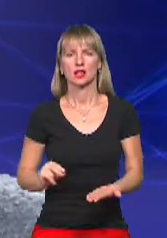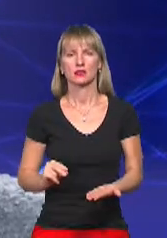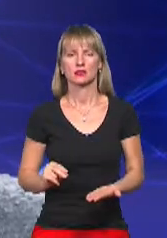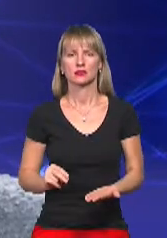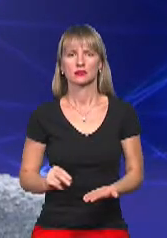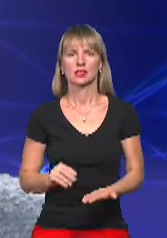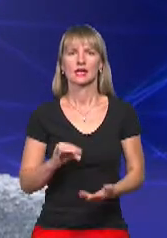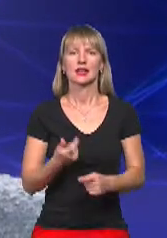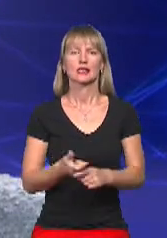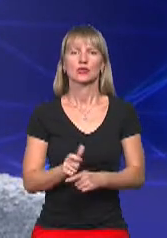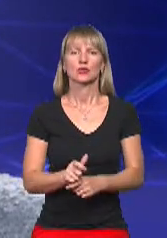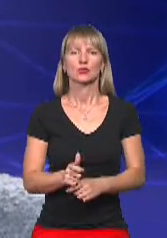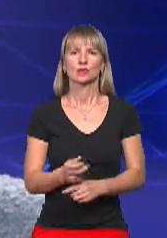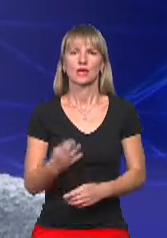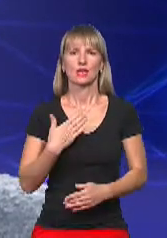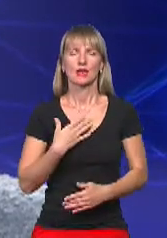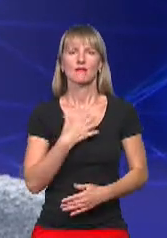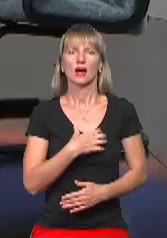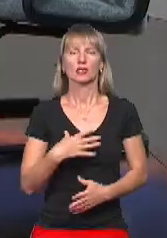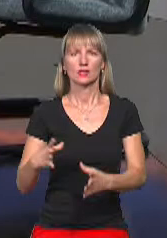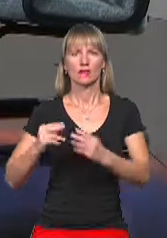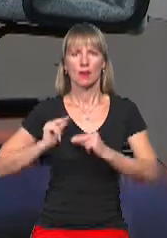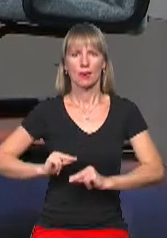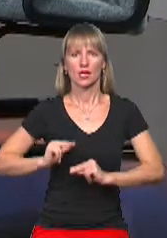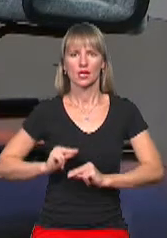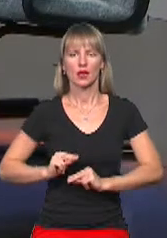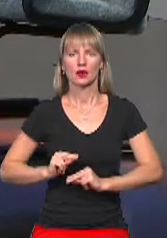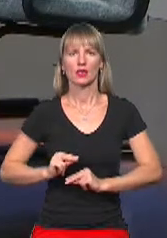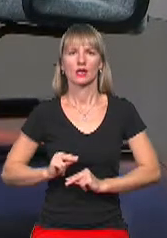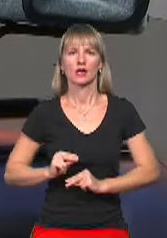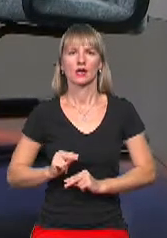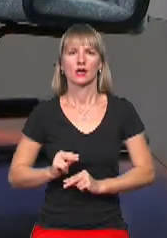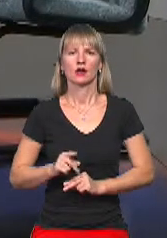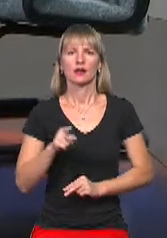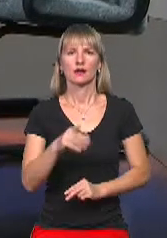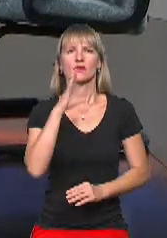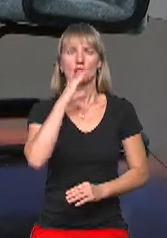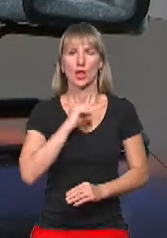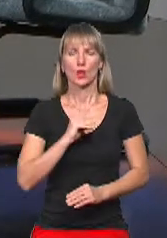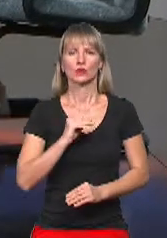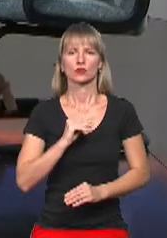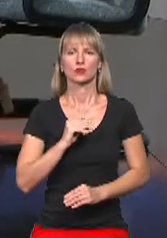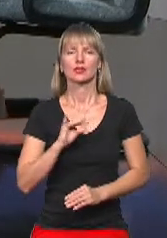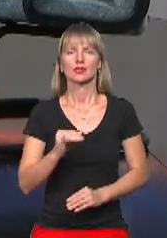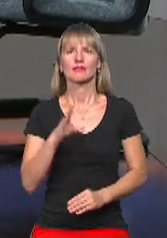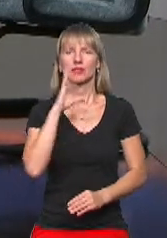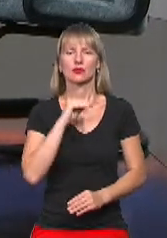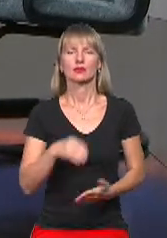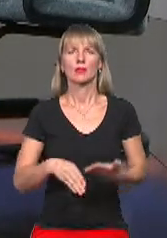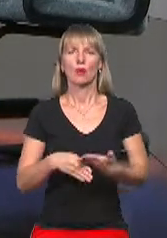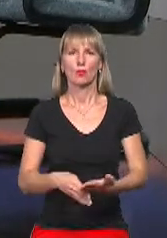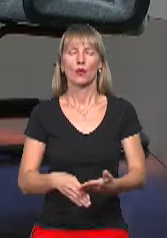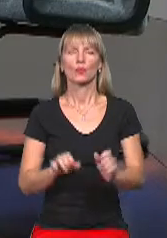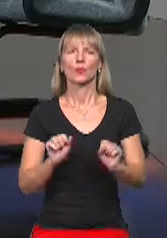І це дуже для нас важливий партнер, тому що саме їм вдалося. І вдалося за